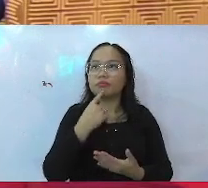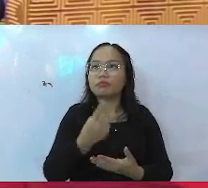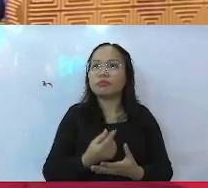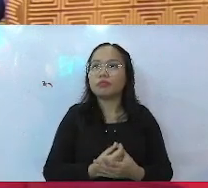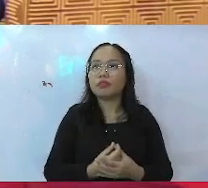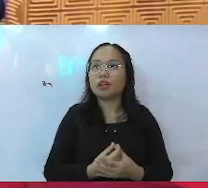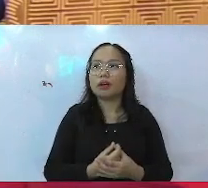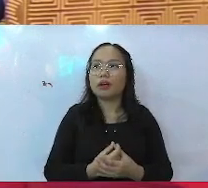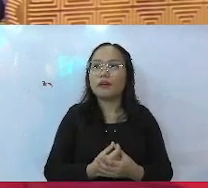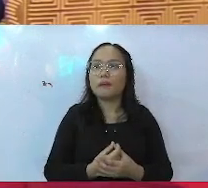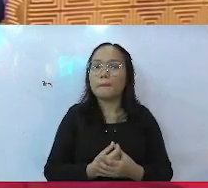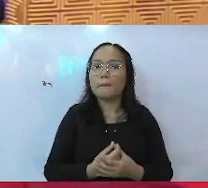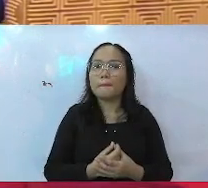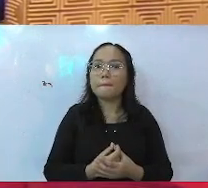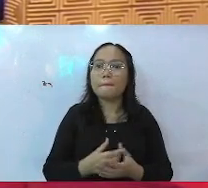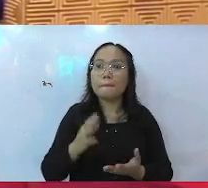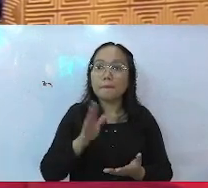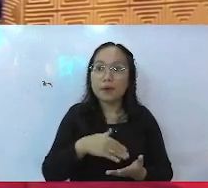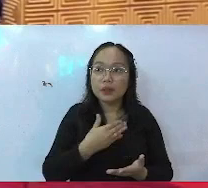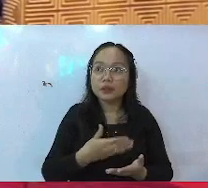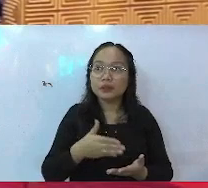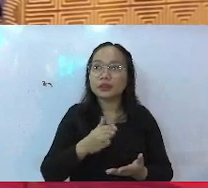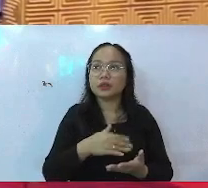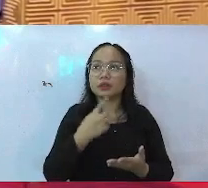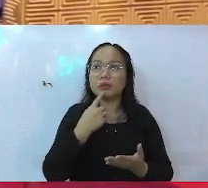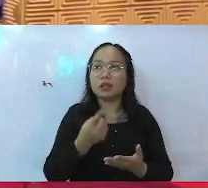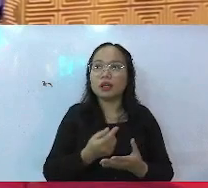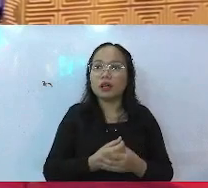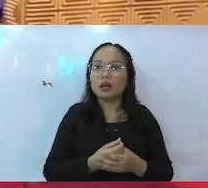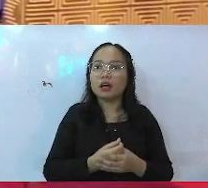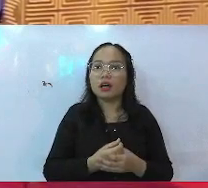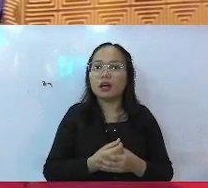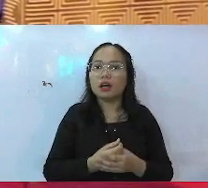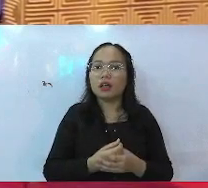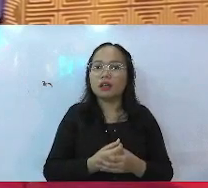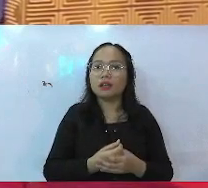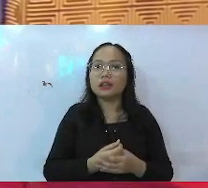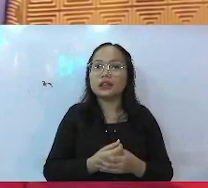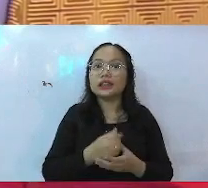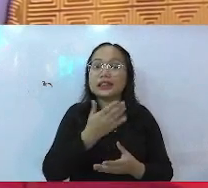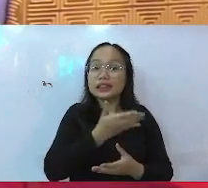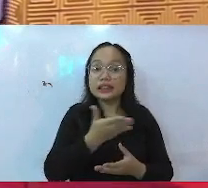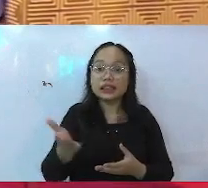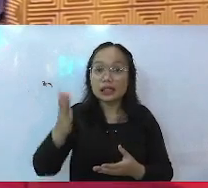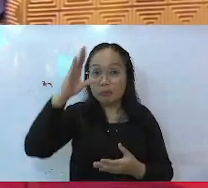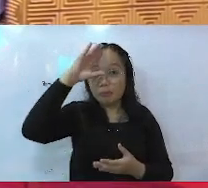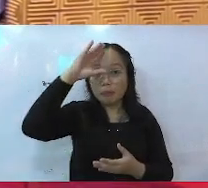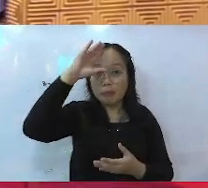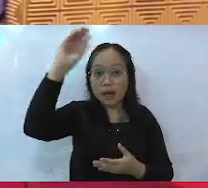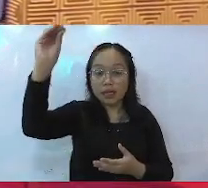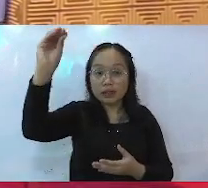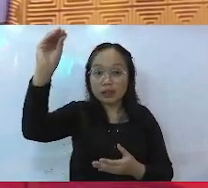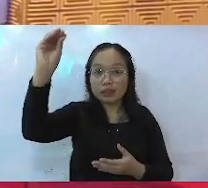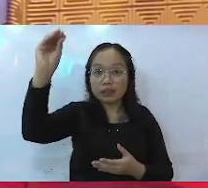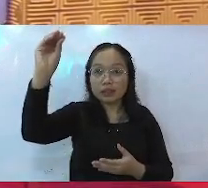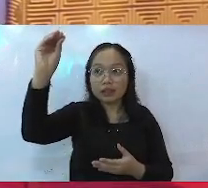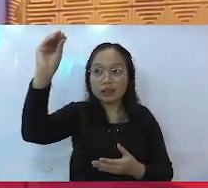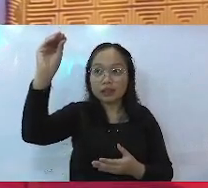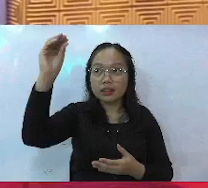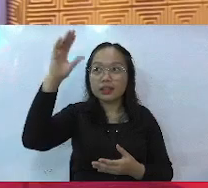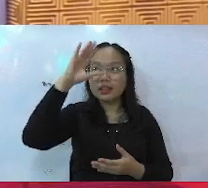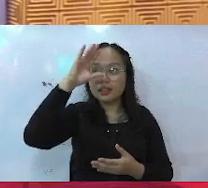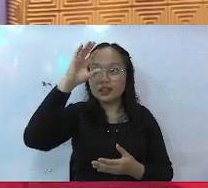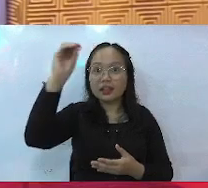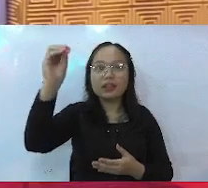eh yong ah awitin na doun sa line na Ye now Uh Ye men Ye that our men now serve him Ye that our